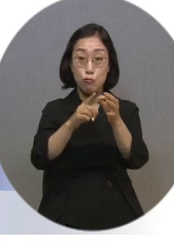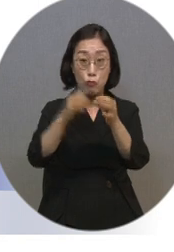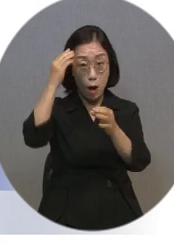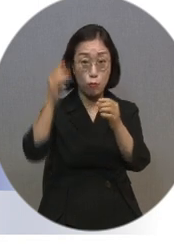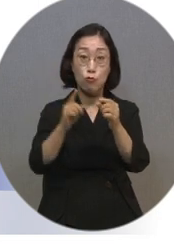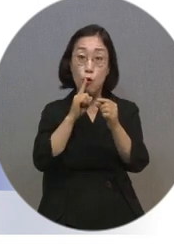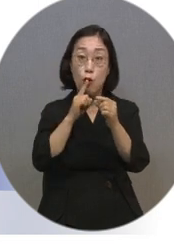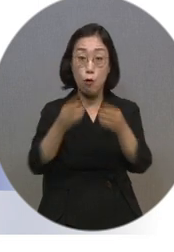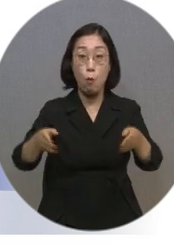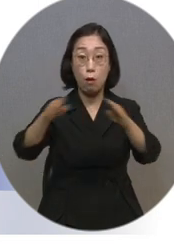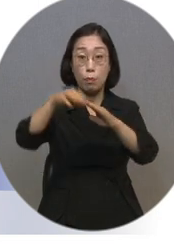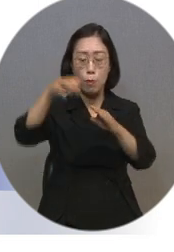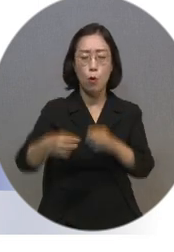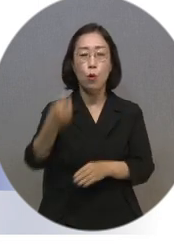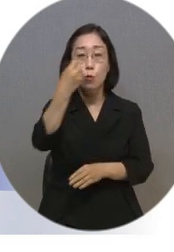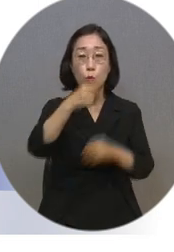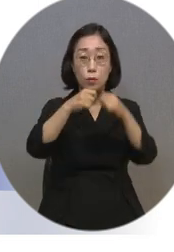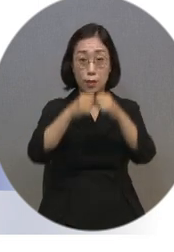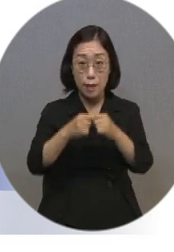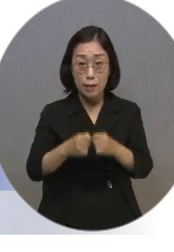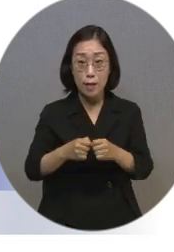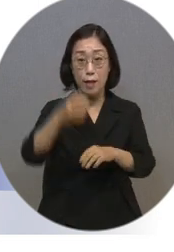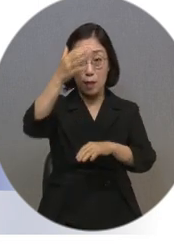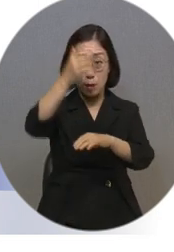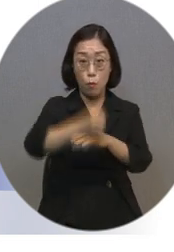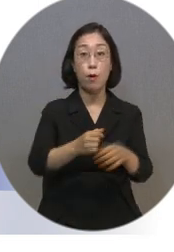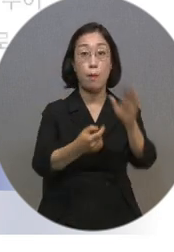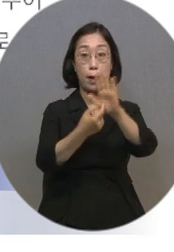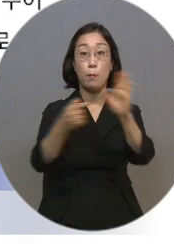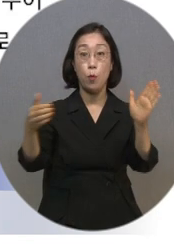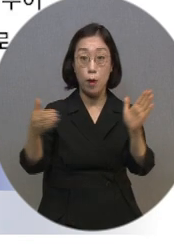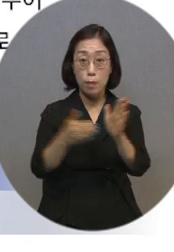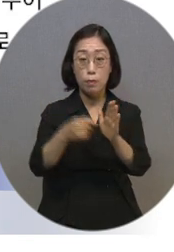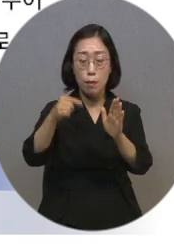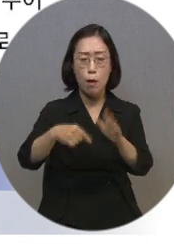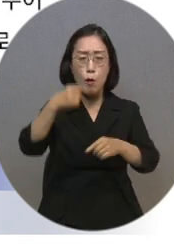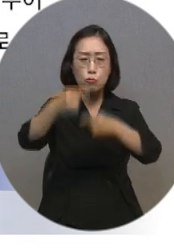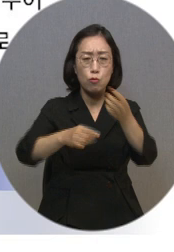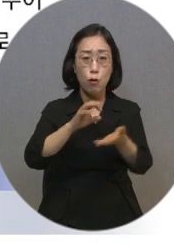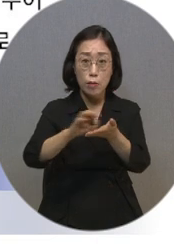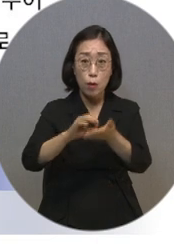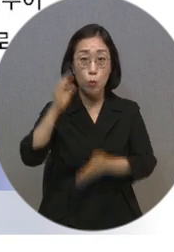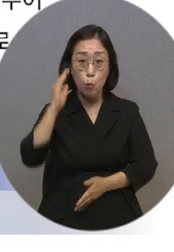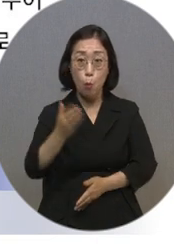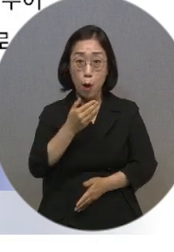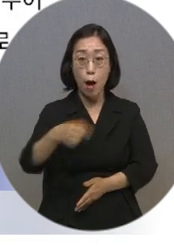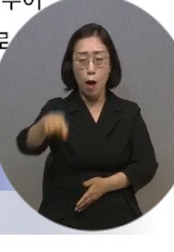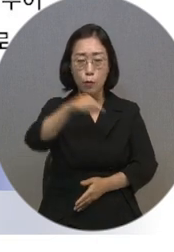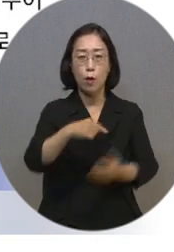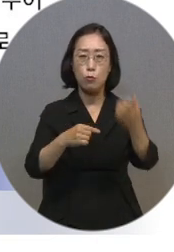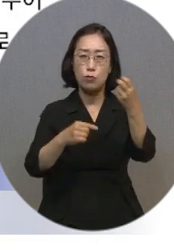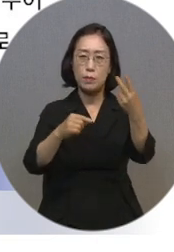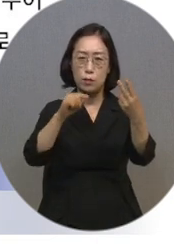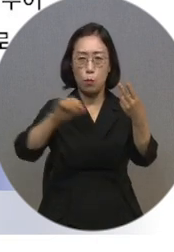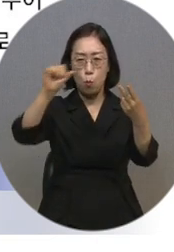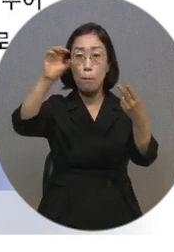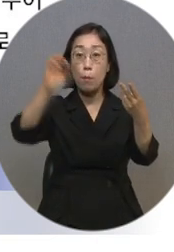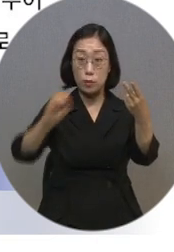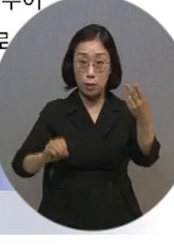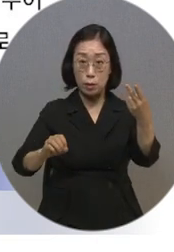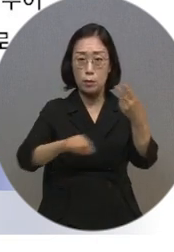2023년 한국수어 활용조사 결과를 발표했는데요. 수어를 사용하는 청각장애인의